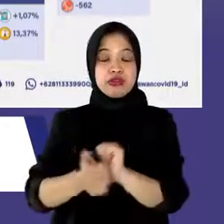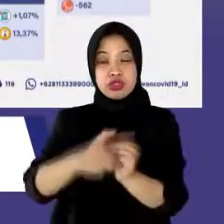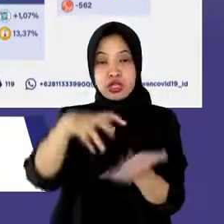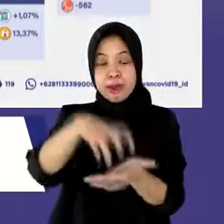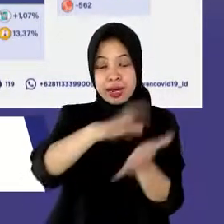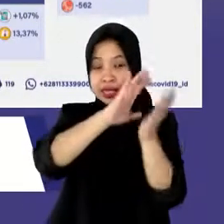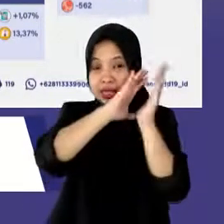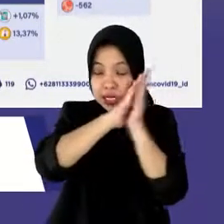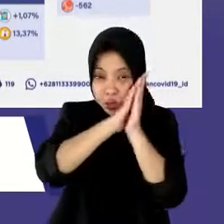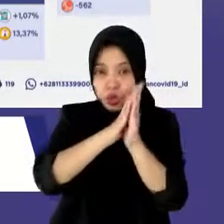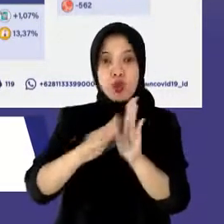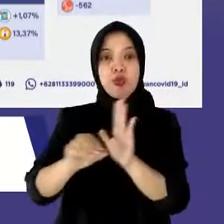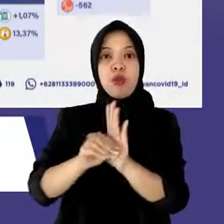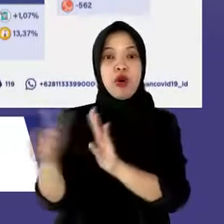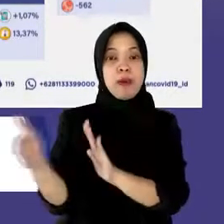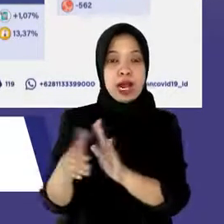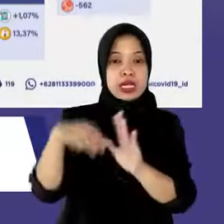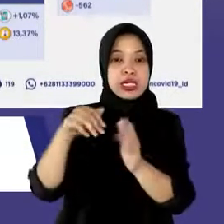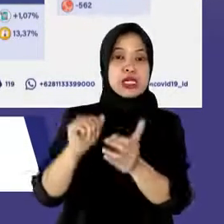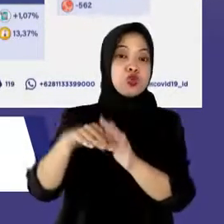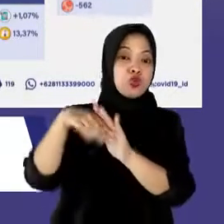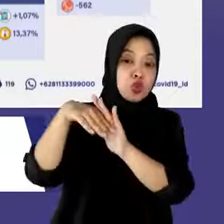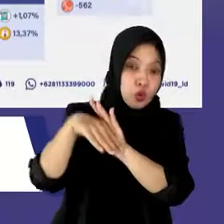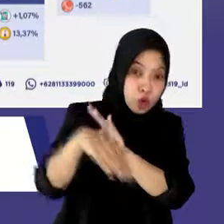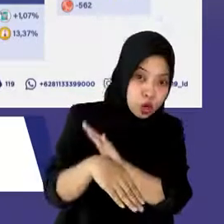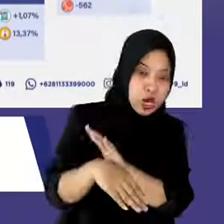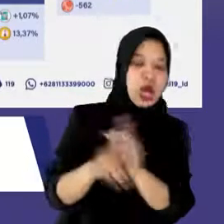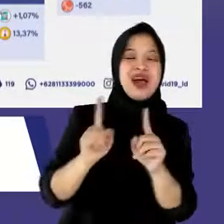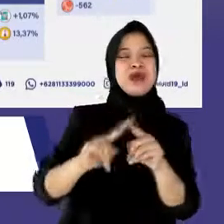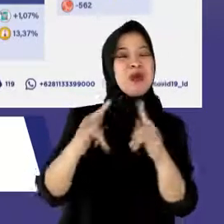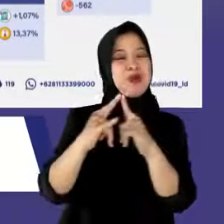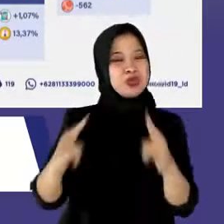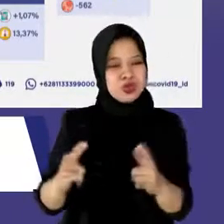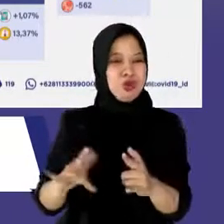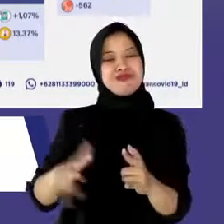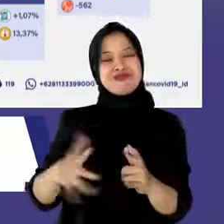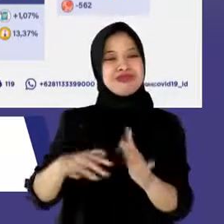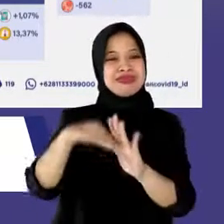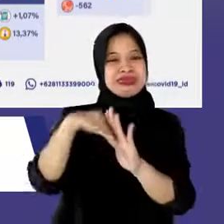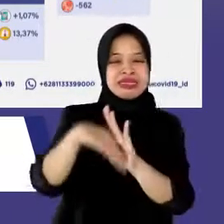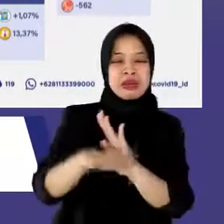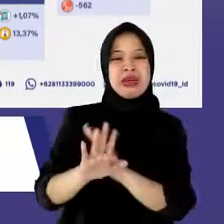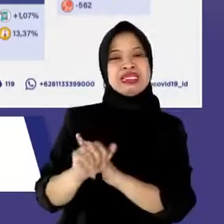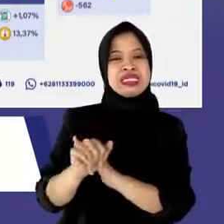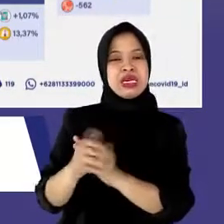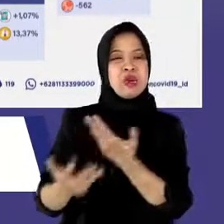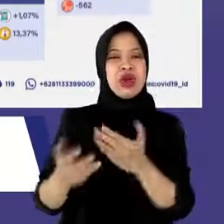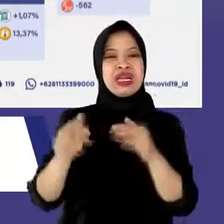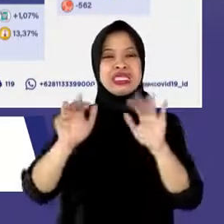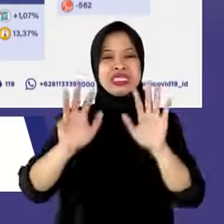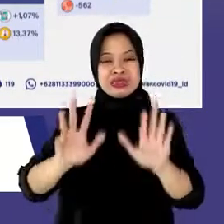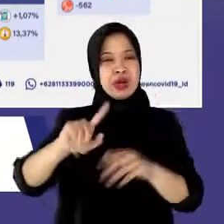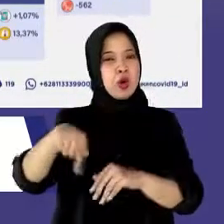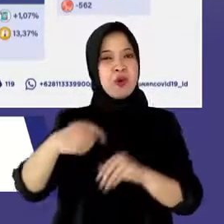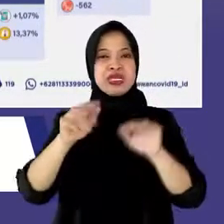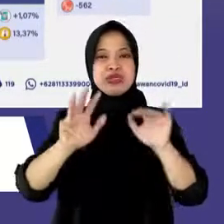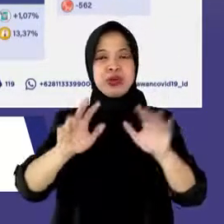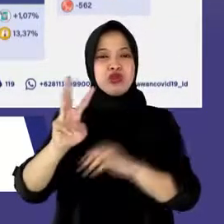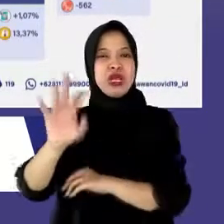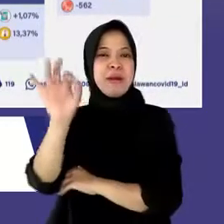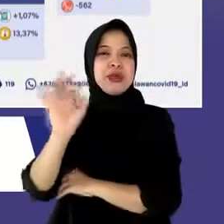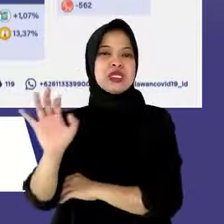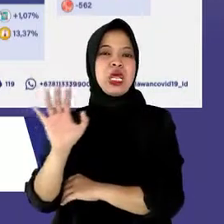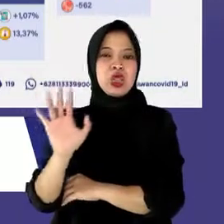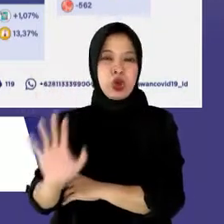bordir provinsi ini menunjukkan penurunan namun sayangnya pembentukan posko nya juga masih rendah yaitu hanya 9,9 puluh tiga